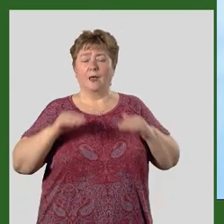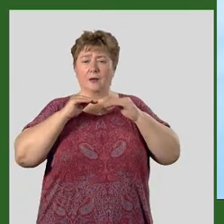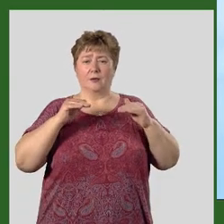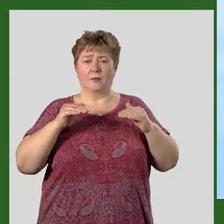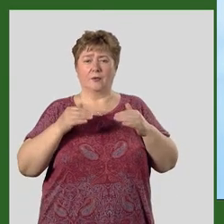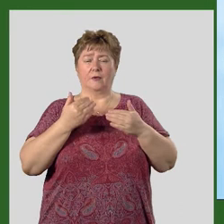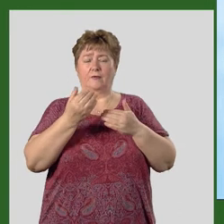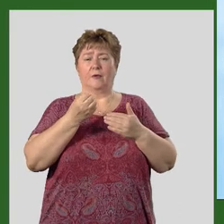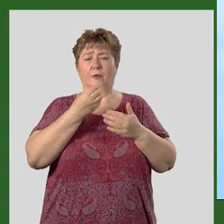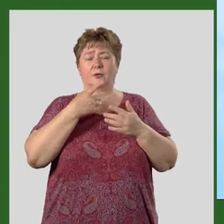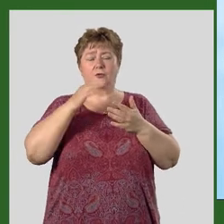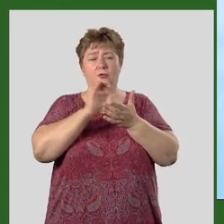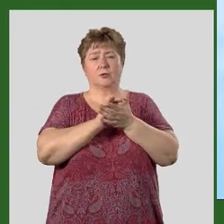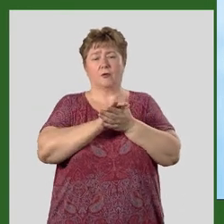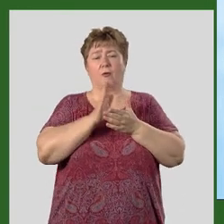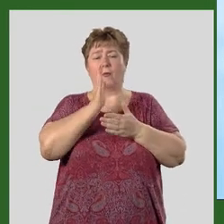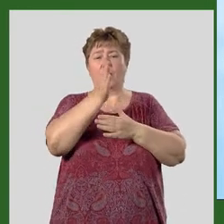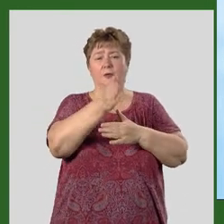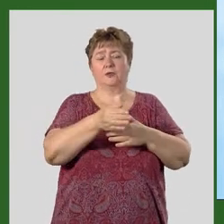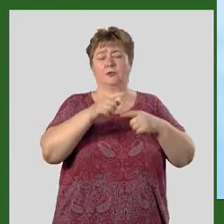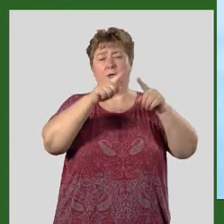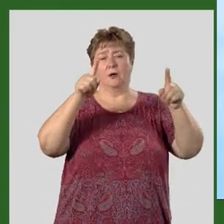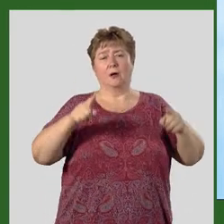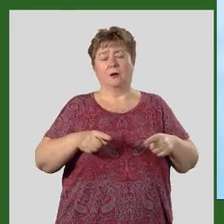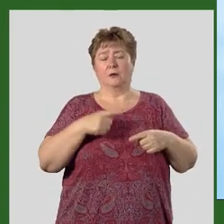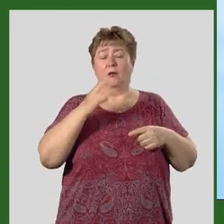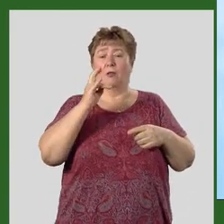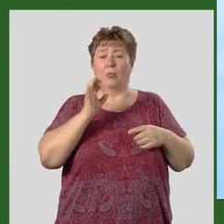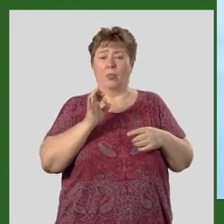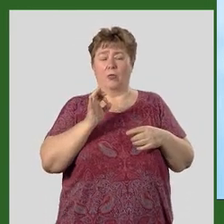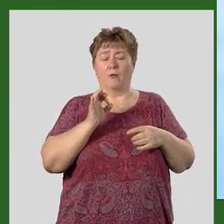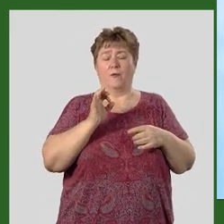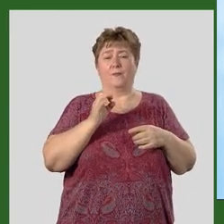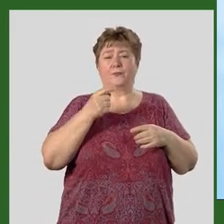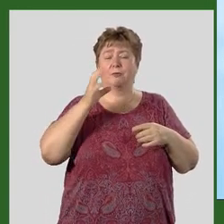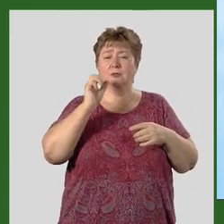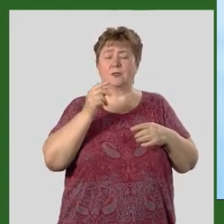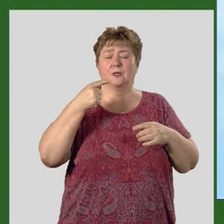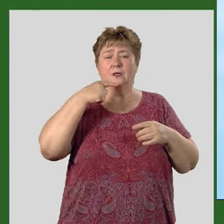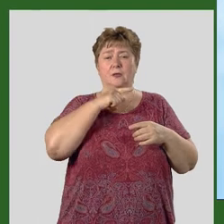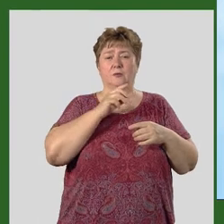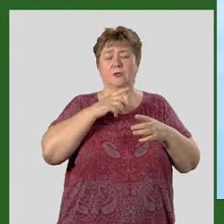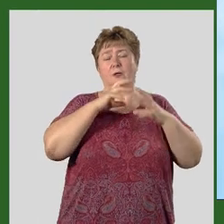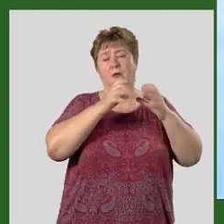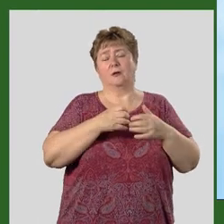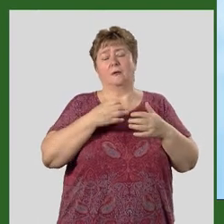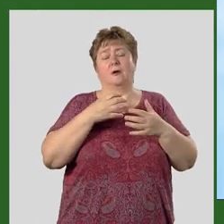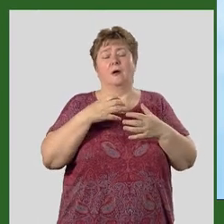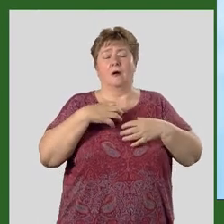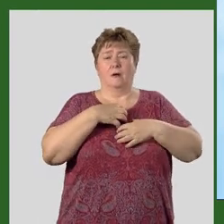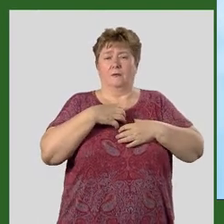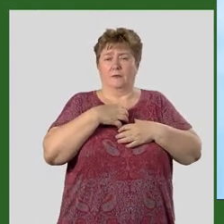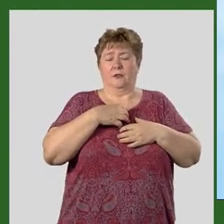Ребята, вам хорошо знакома политическая карта. Однако в социально-экономической географии она имеет